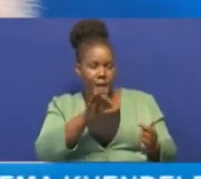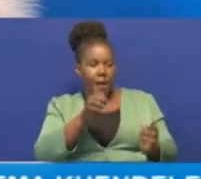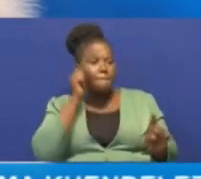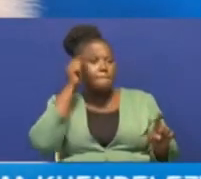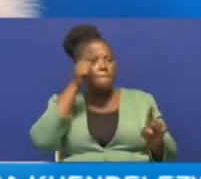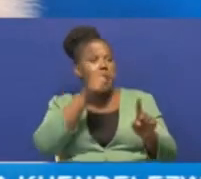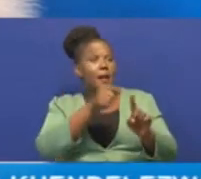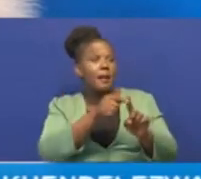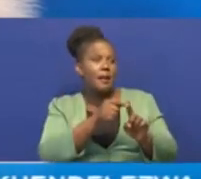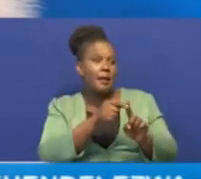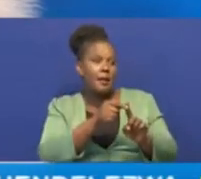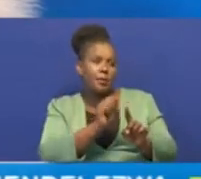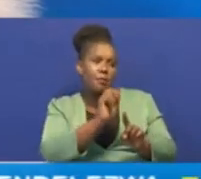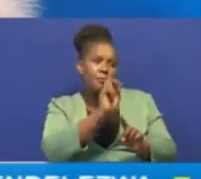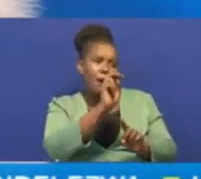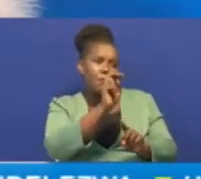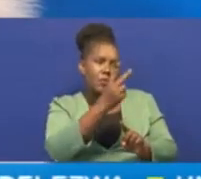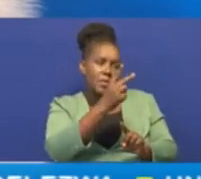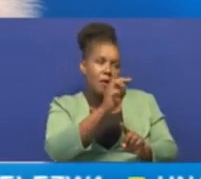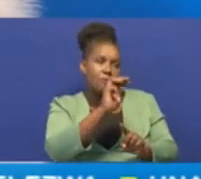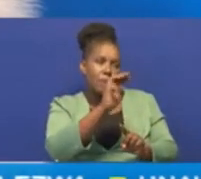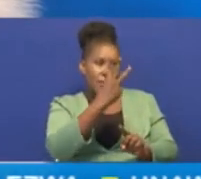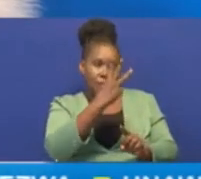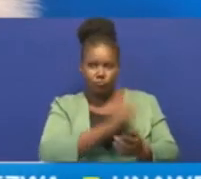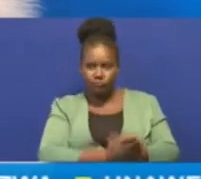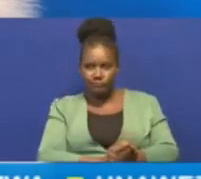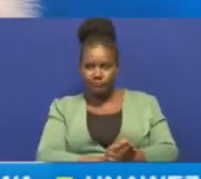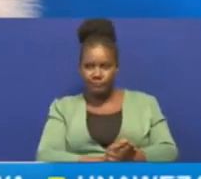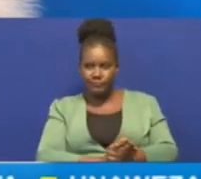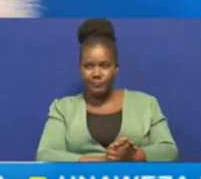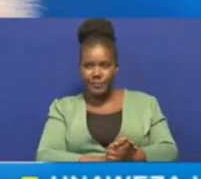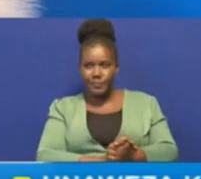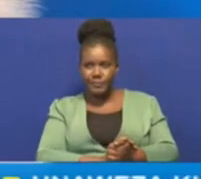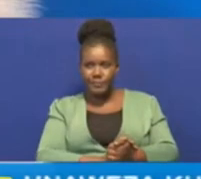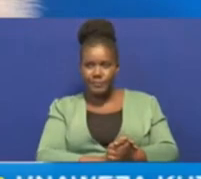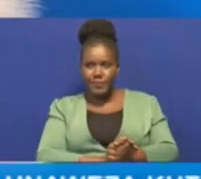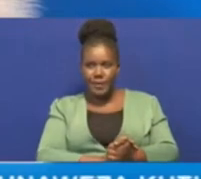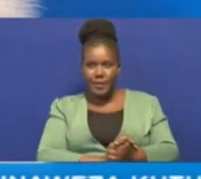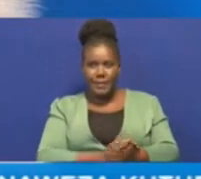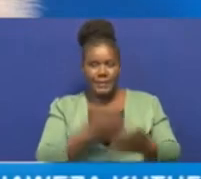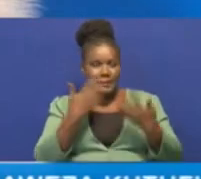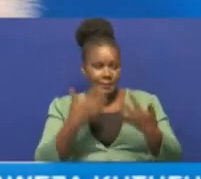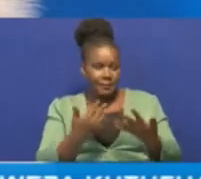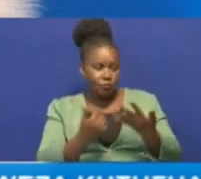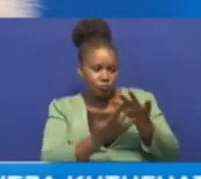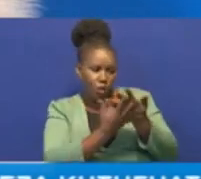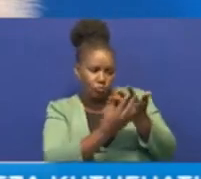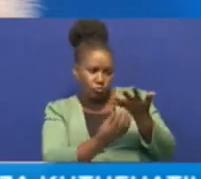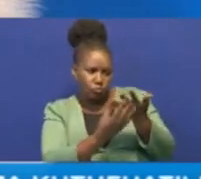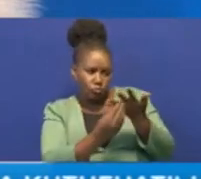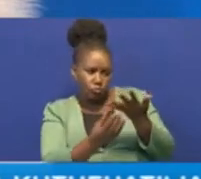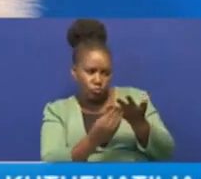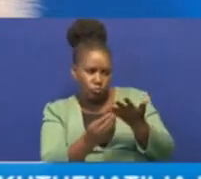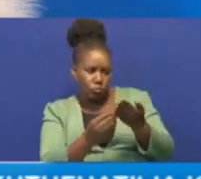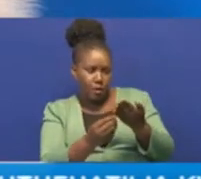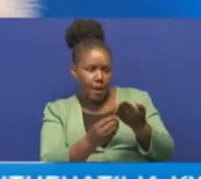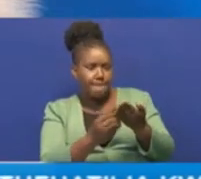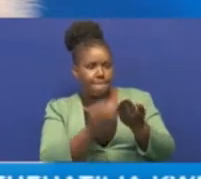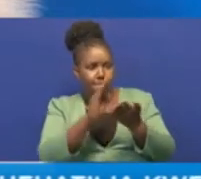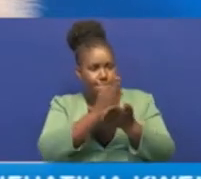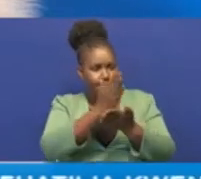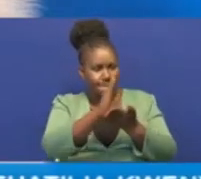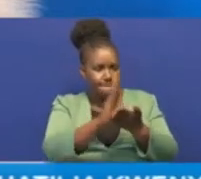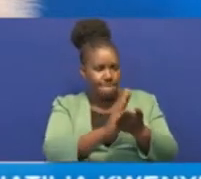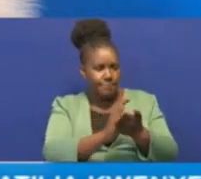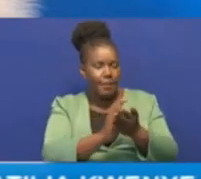kuahirisha imani kwa sababu unatafuta hela vitu vinabidi viende sambamba. Kwa hiyo inabidi uchukue kuta kwenye listi kubwa unakuja unapachika kwenye